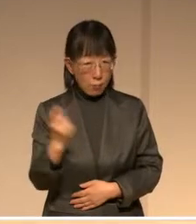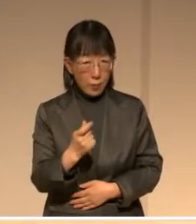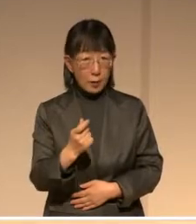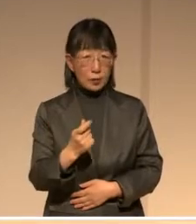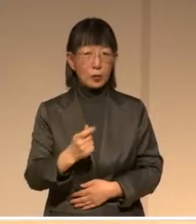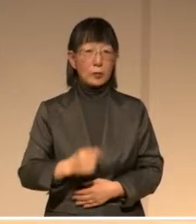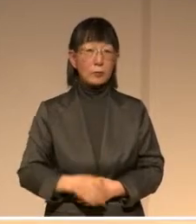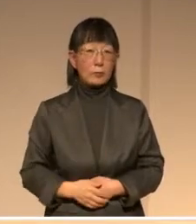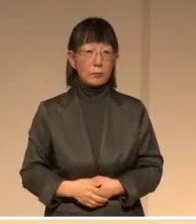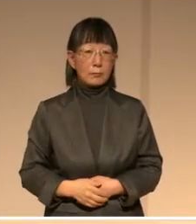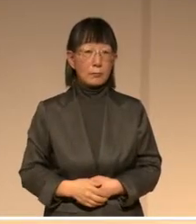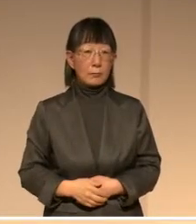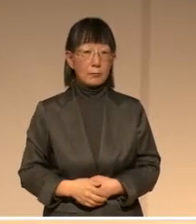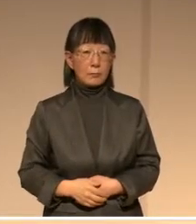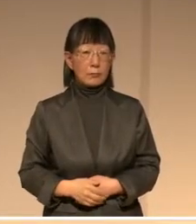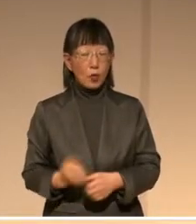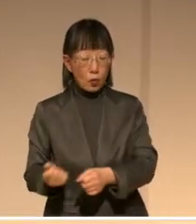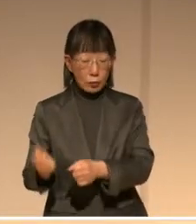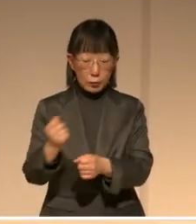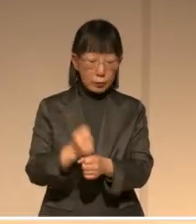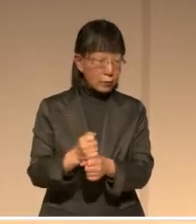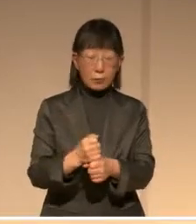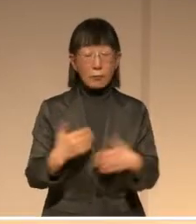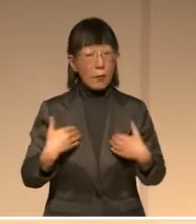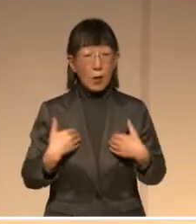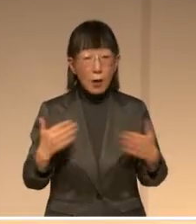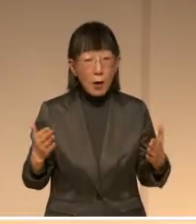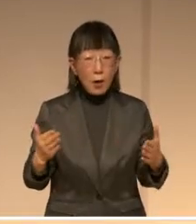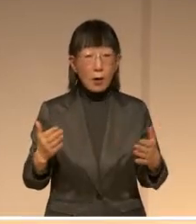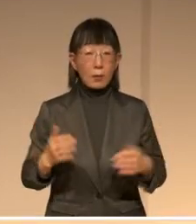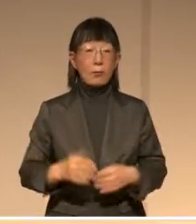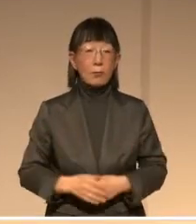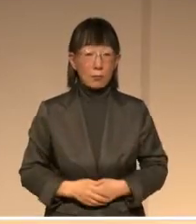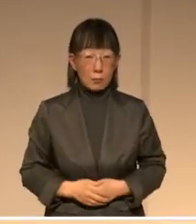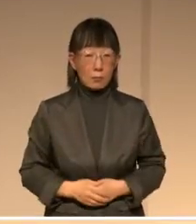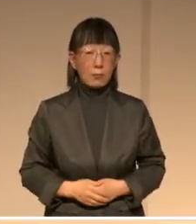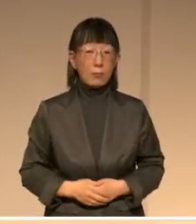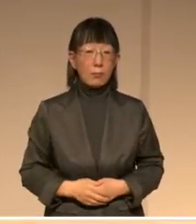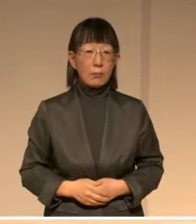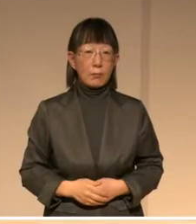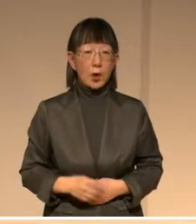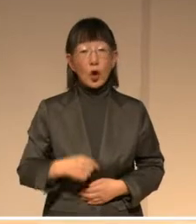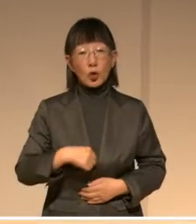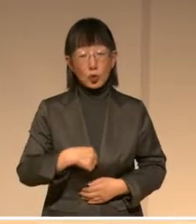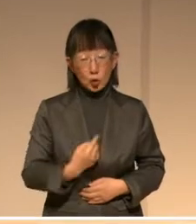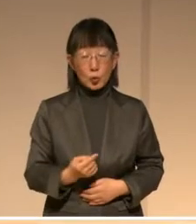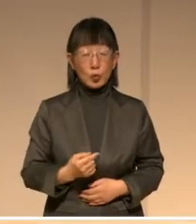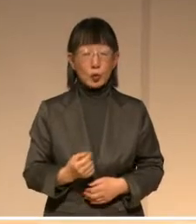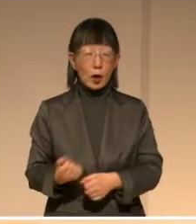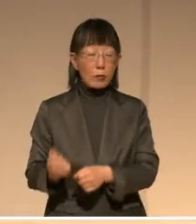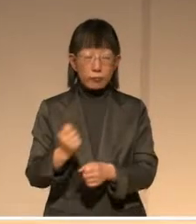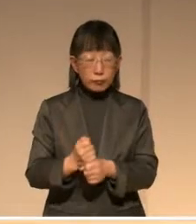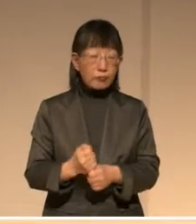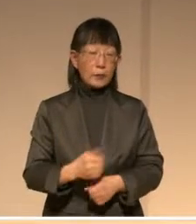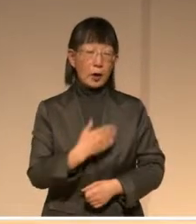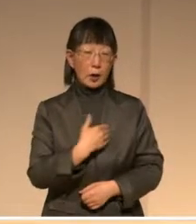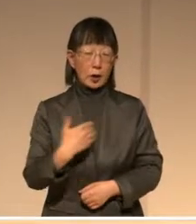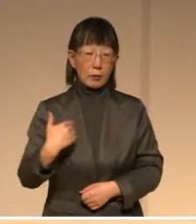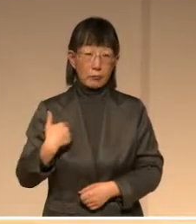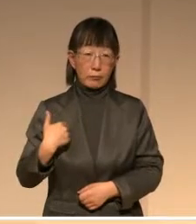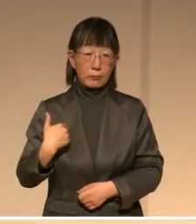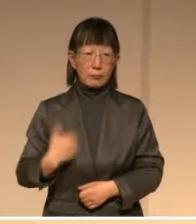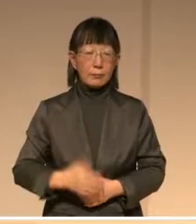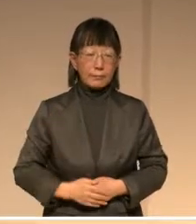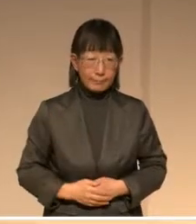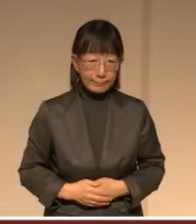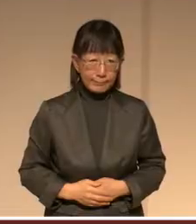こその修理らしき修理していないのでタイヤ変えたりとか自分でメンテナンスするレベルなのでおおさすがです